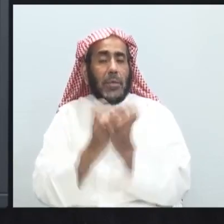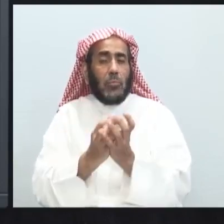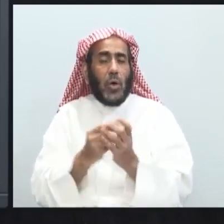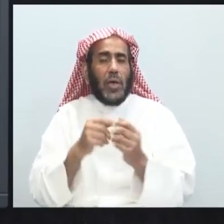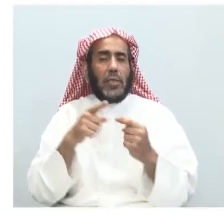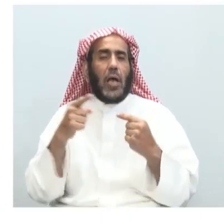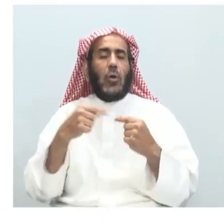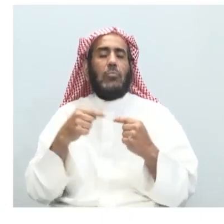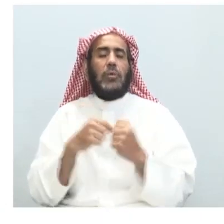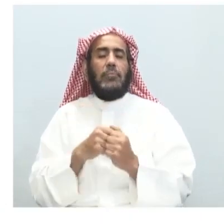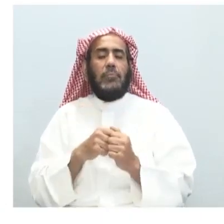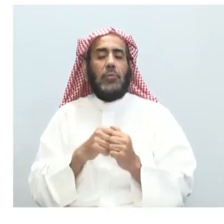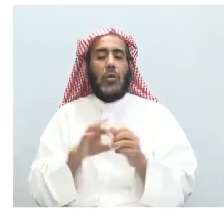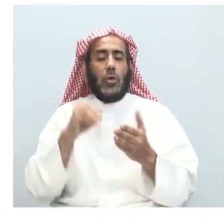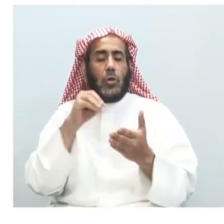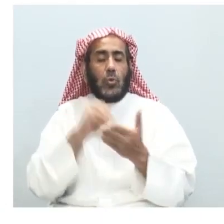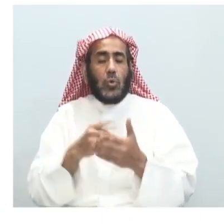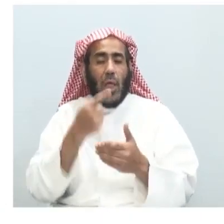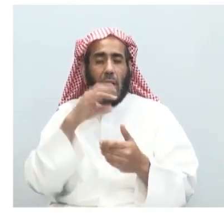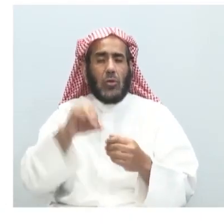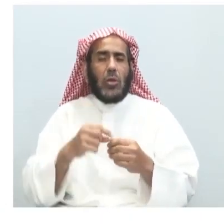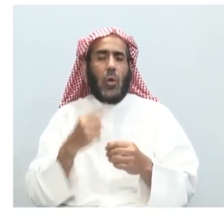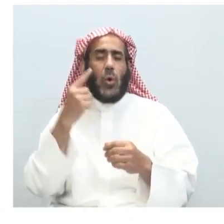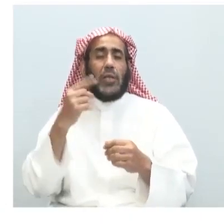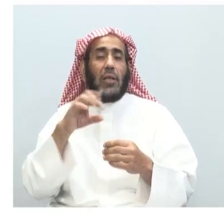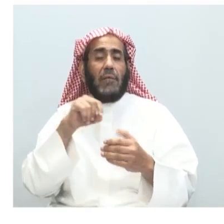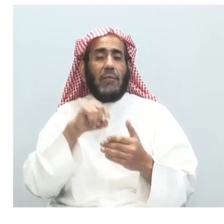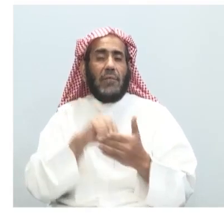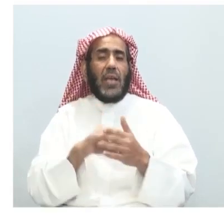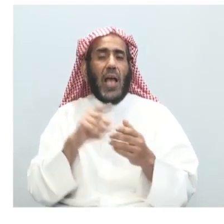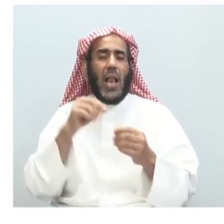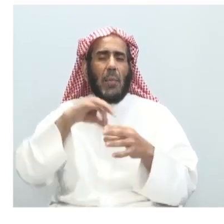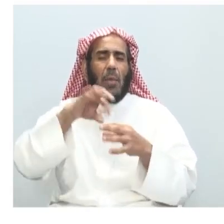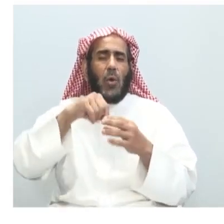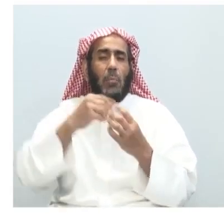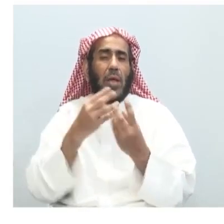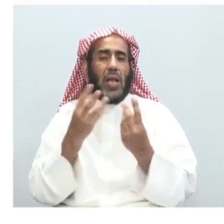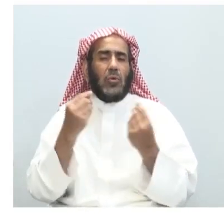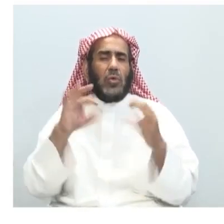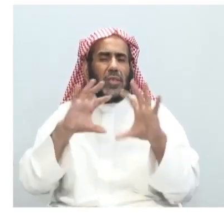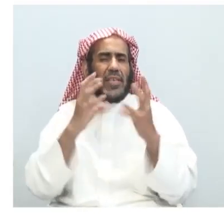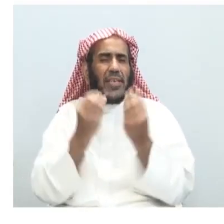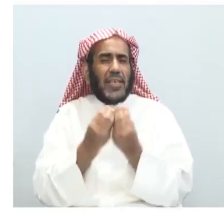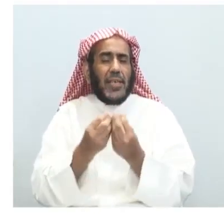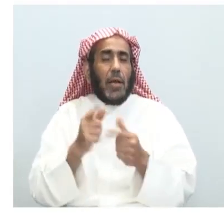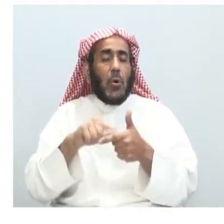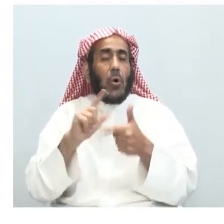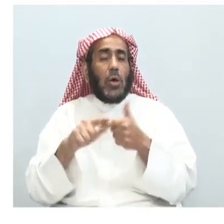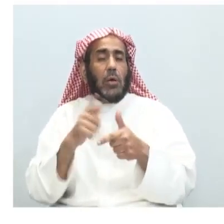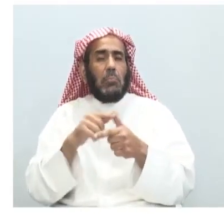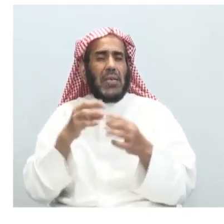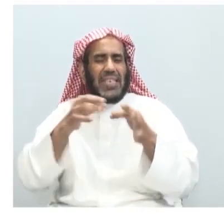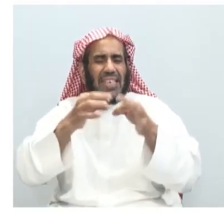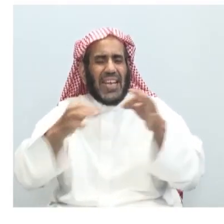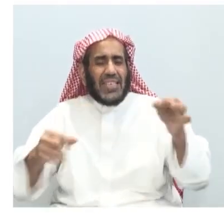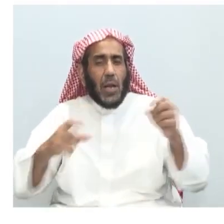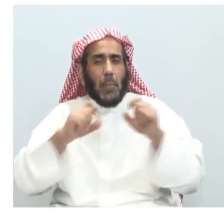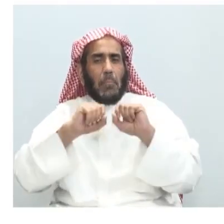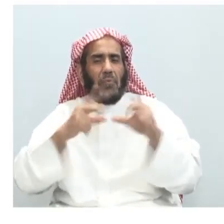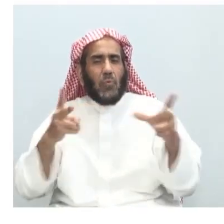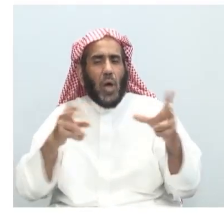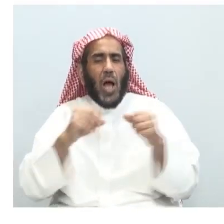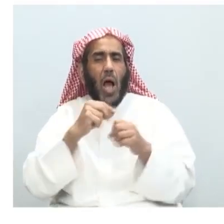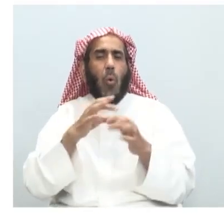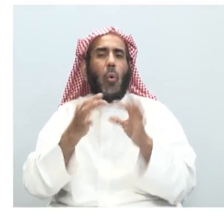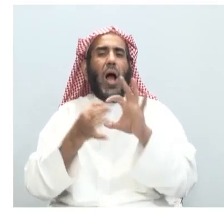القطبيه توجد السكريات الاحاديه في المحلول المائي على الصوره على صورتين اما انها سلاسل مفتوحه او